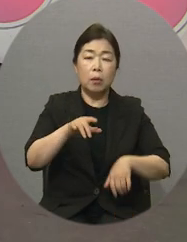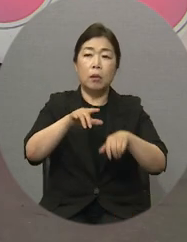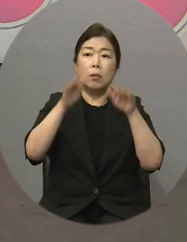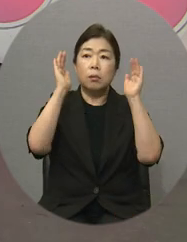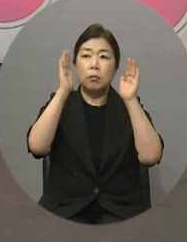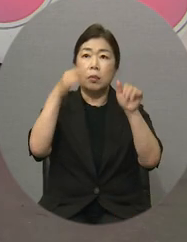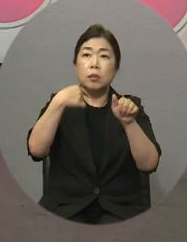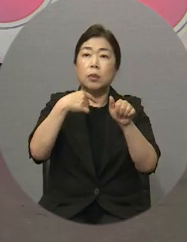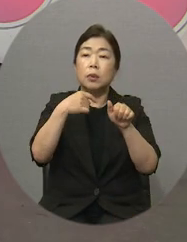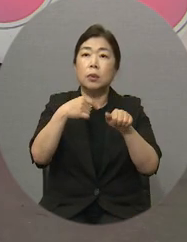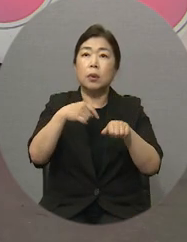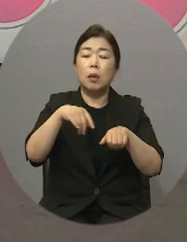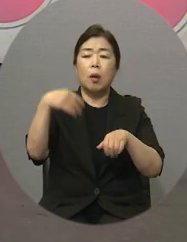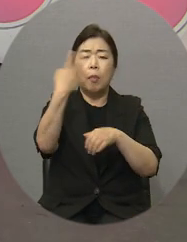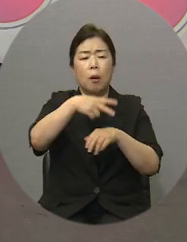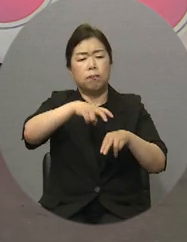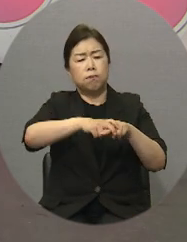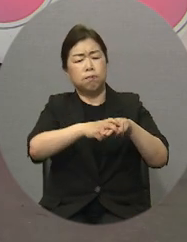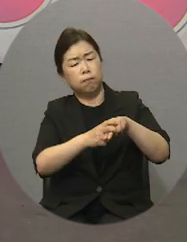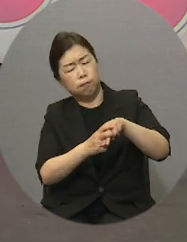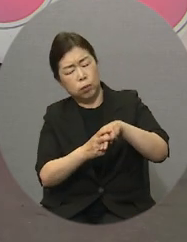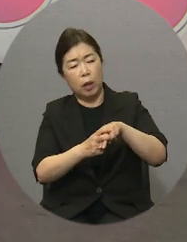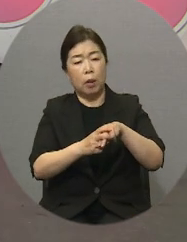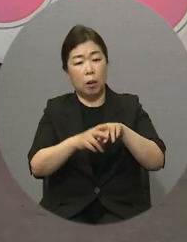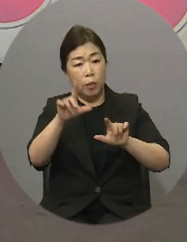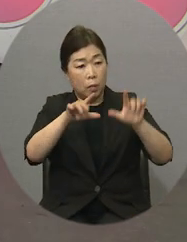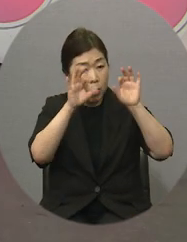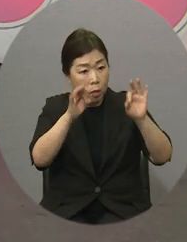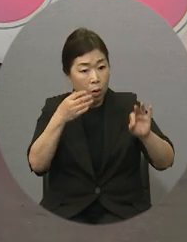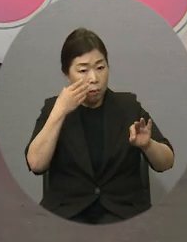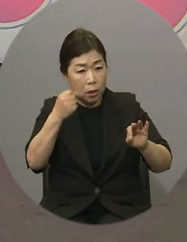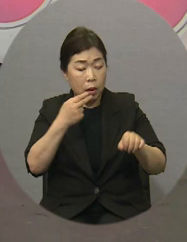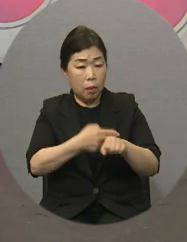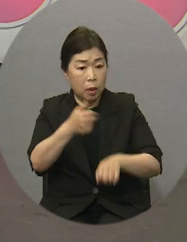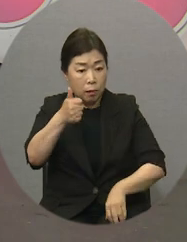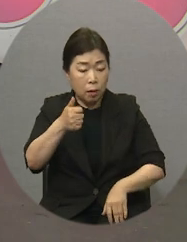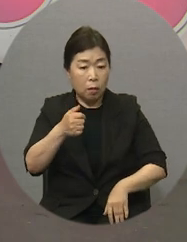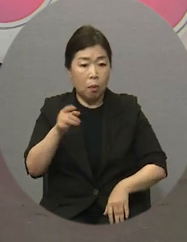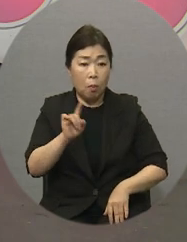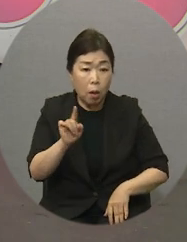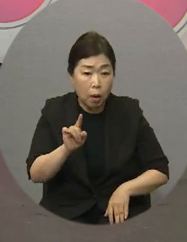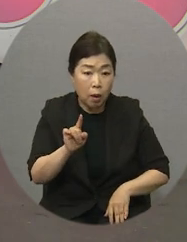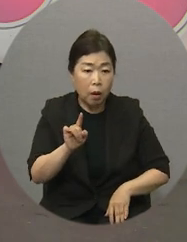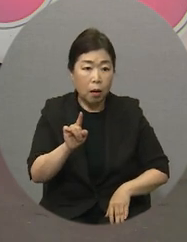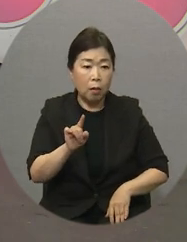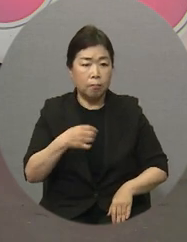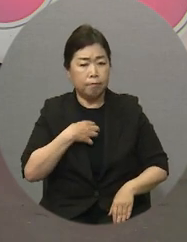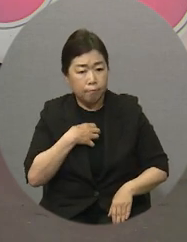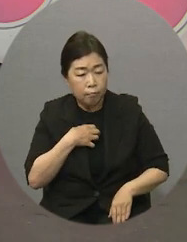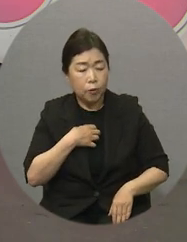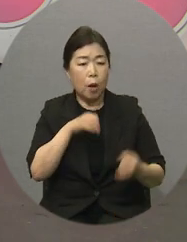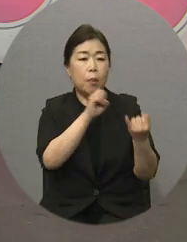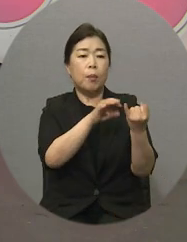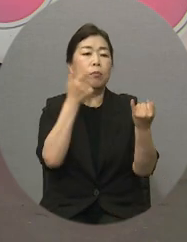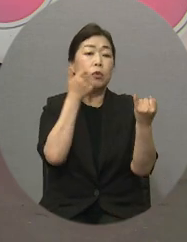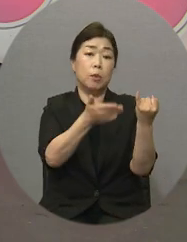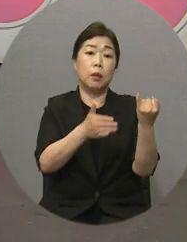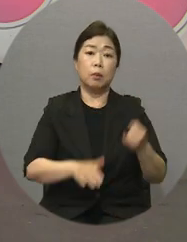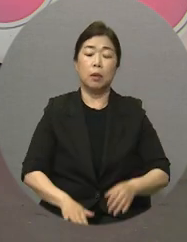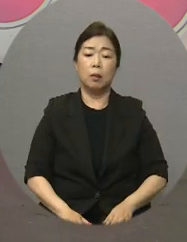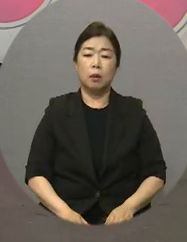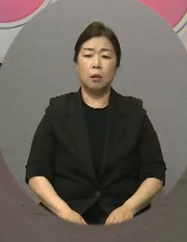흐트러진 자세로 앉아있자 그 모습을 본 선생님이 왜 그러냐고 물어보셨다고 합니다. 그래서 우리